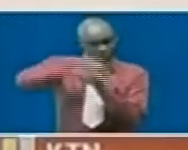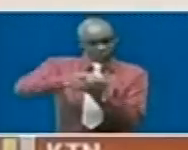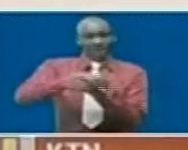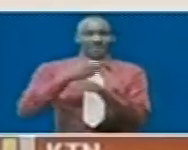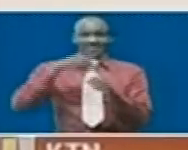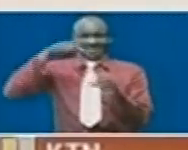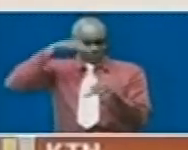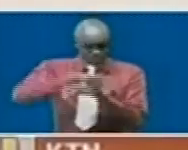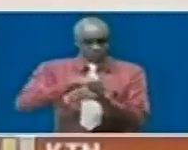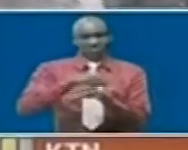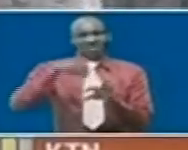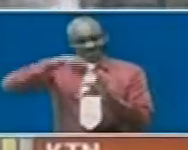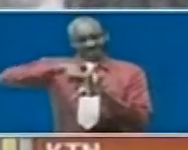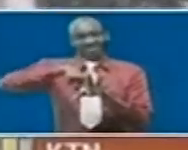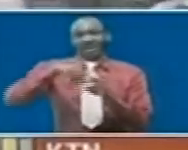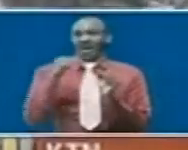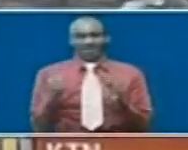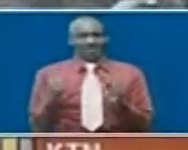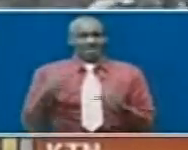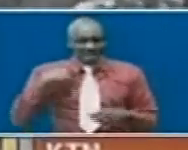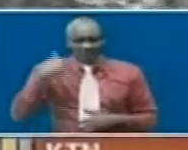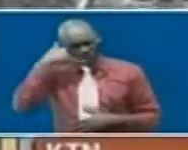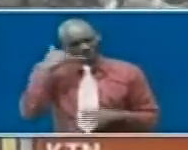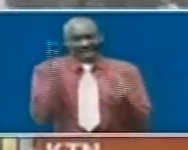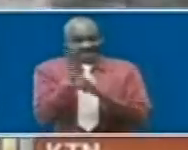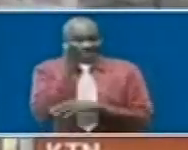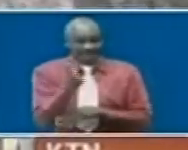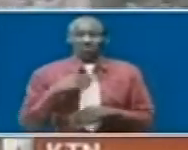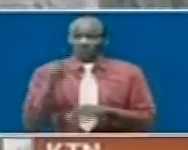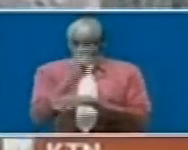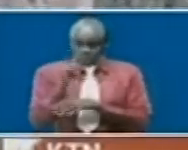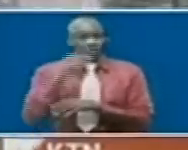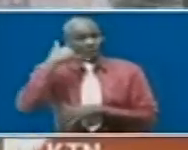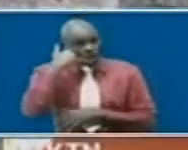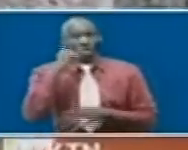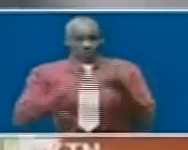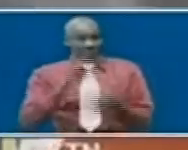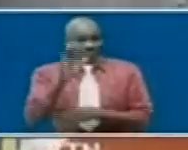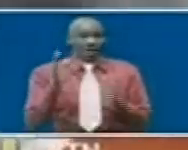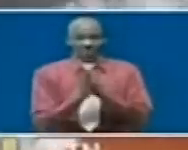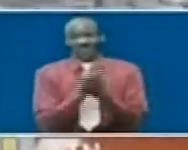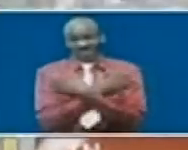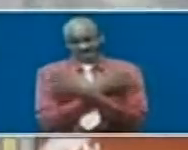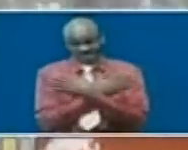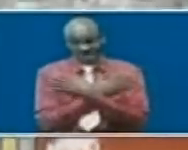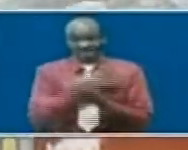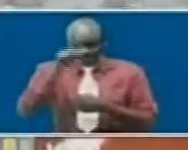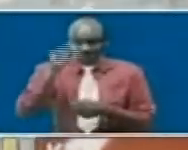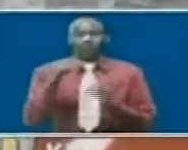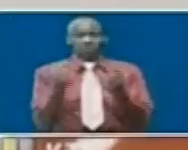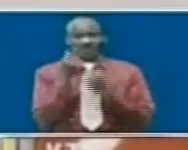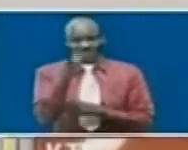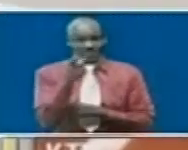lakini inaenda katikati ya vidole. Simu aliyoificha ndio aliyoitumia kumpigia mkewe pamoja na marafiki ili waje